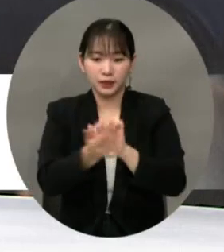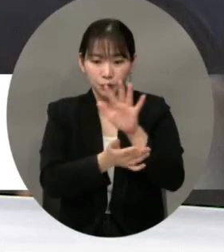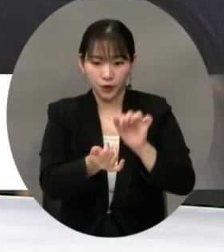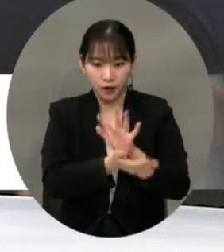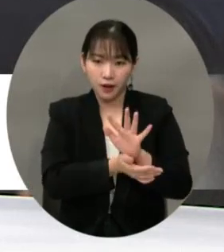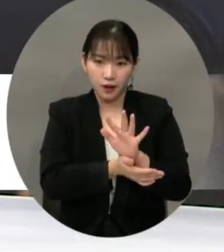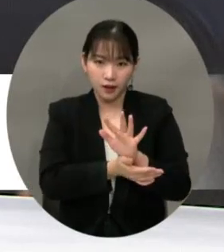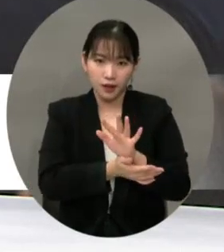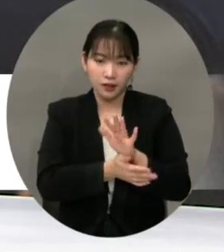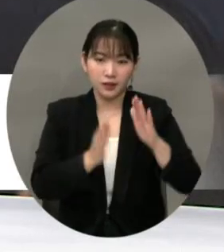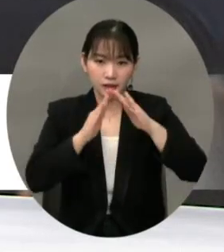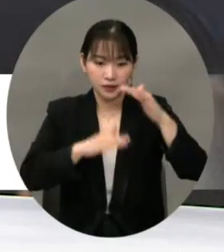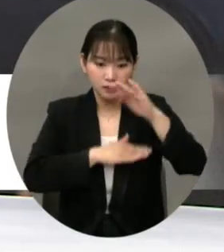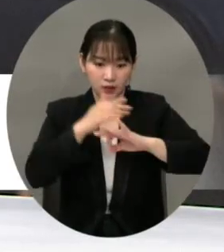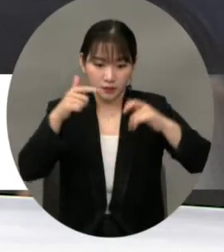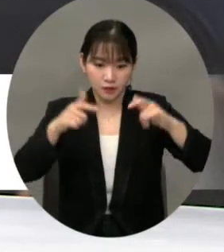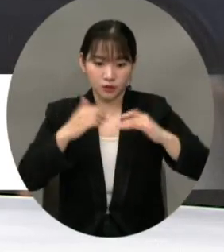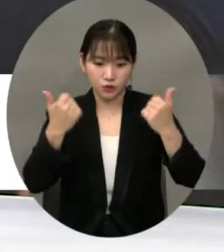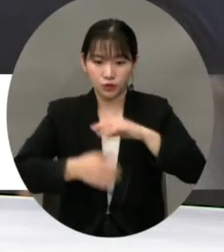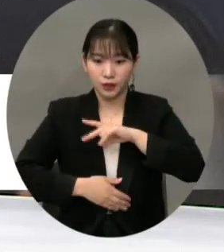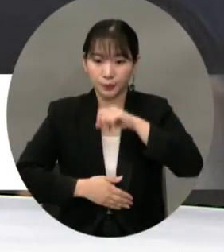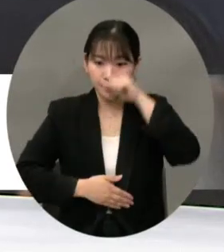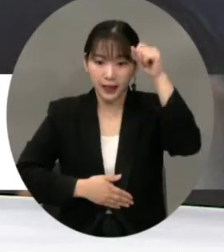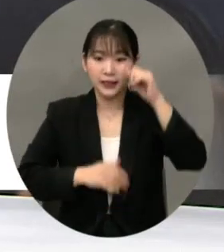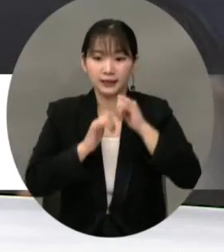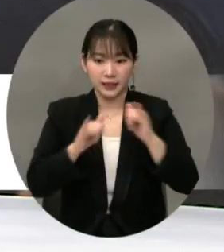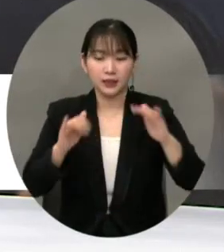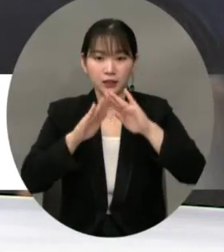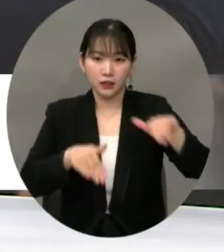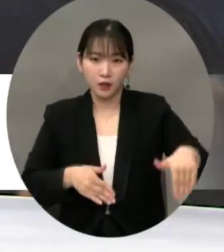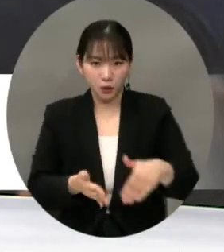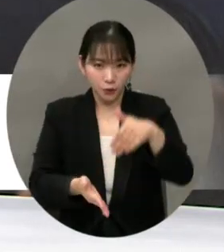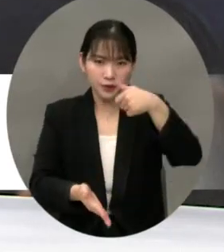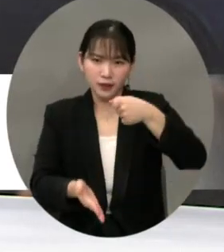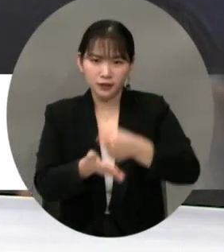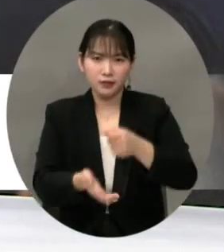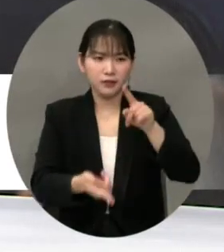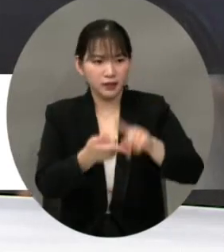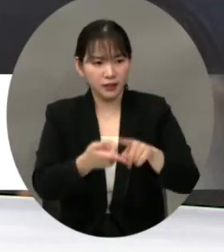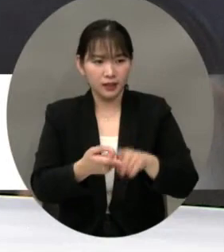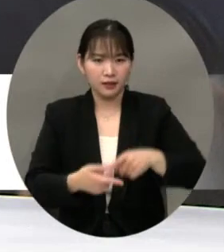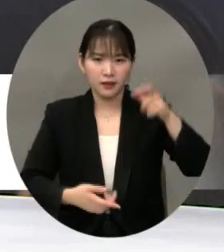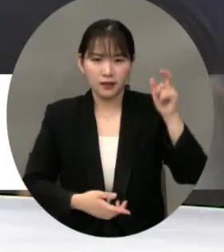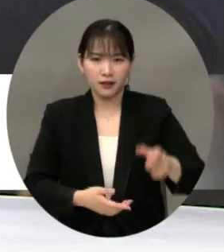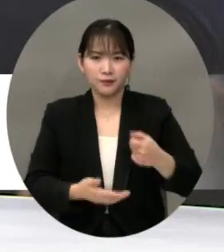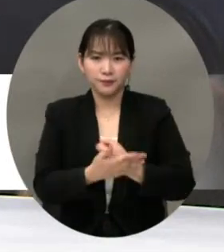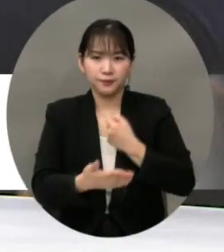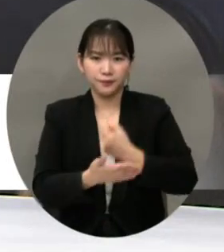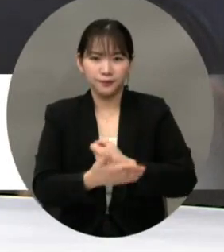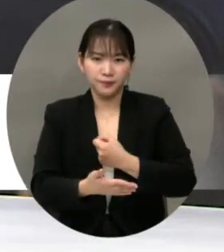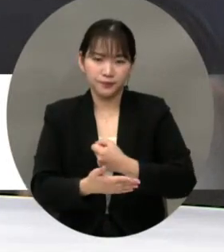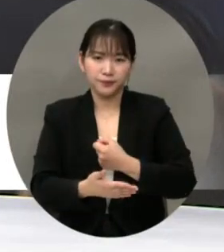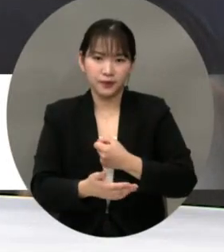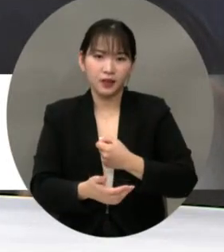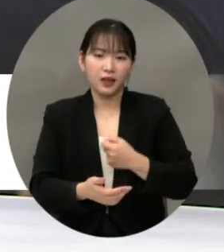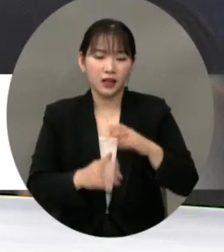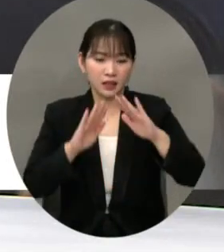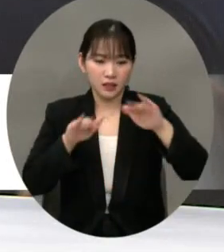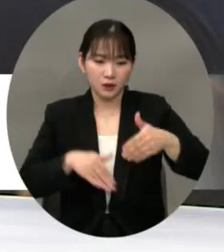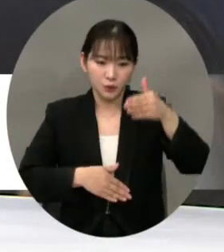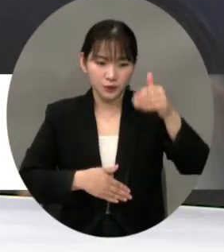있습니다. 전남 서남권 국회의원 당선인들은 전라남도의 이 같은 결정에 강한 유감을 나타내며 김영록